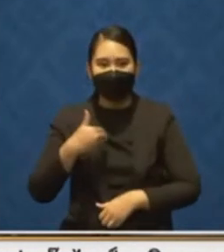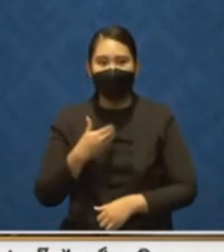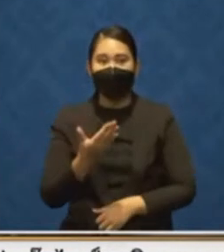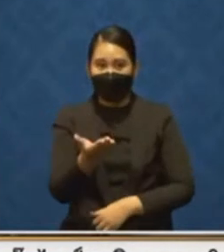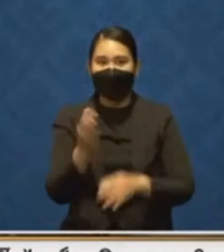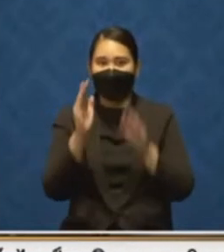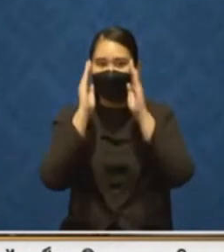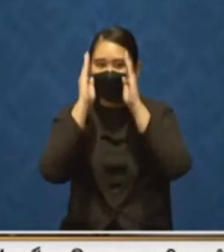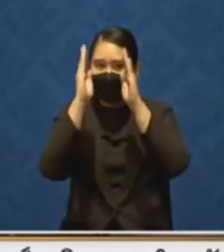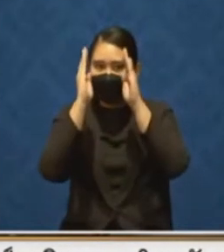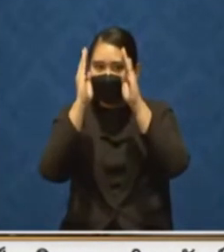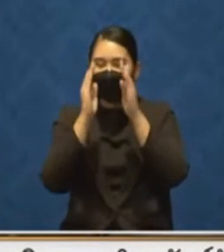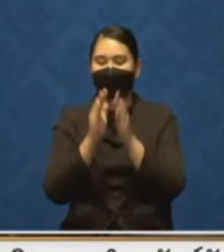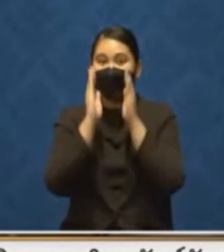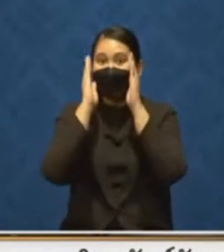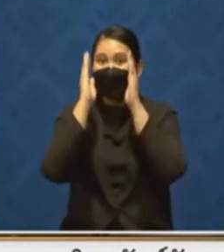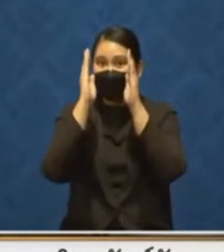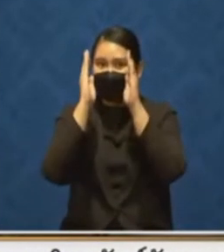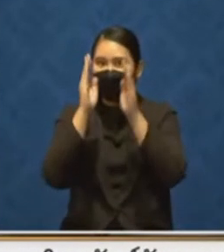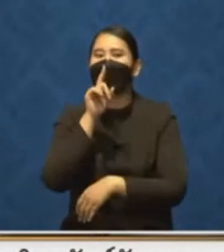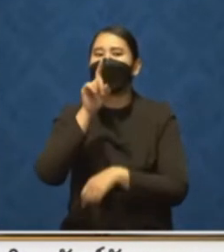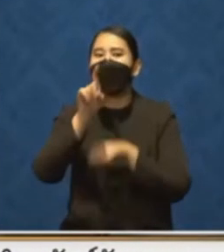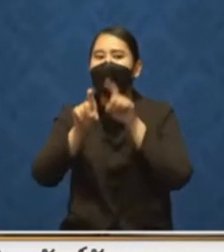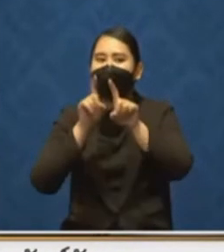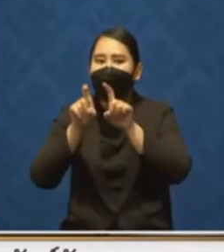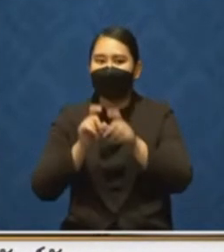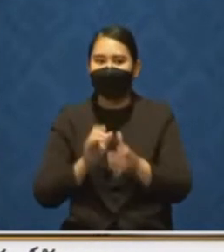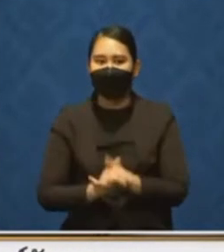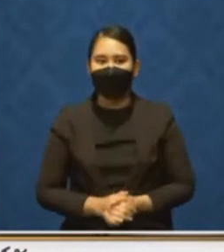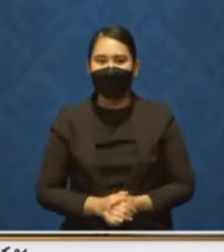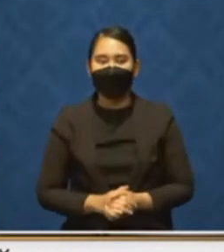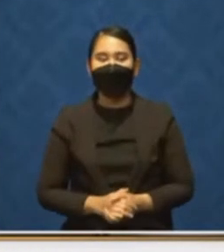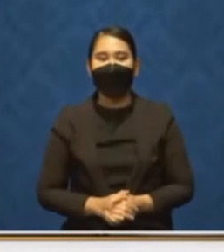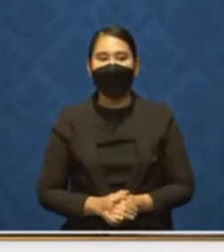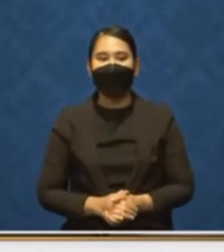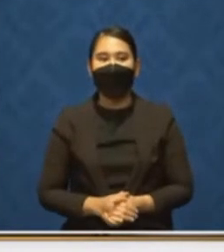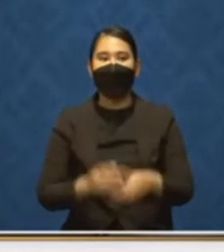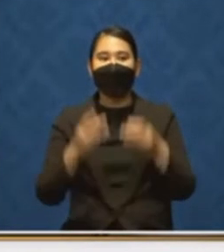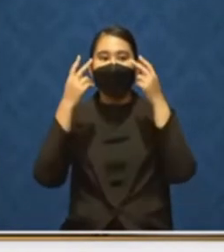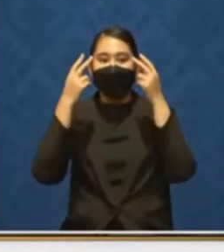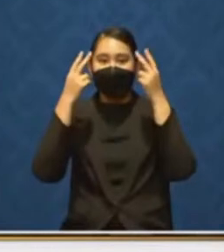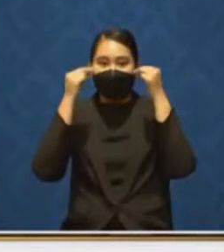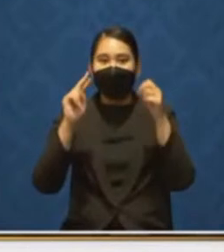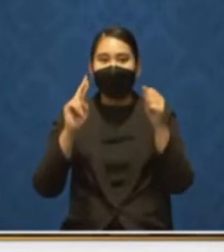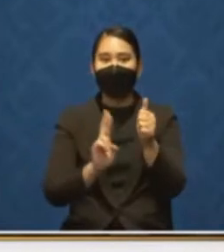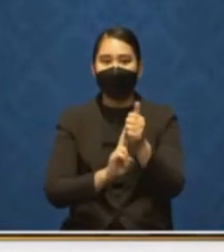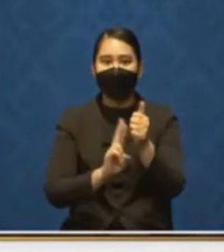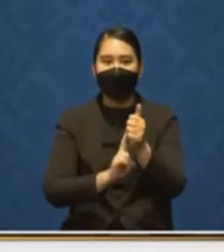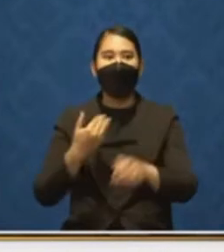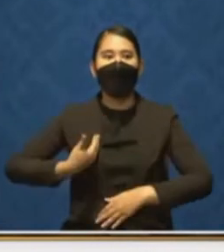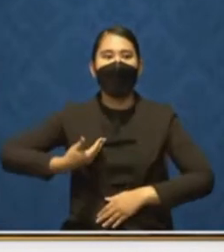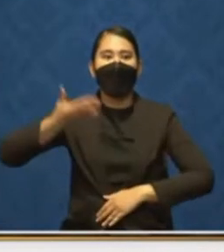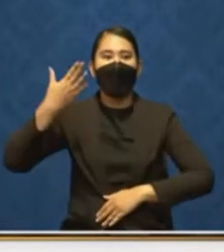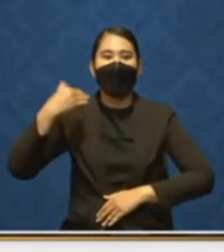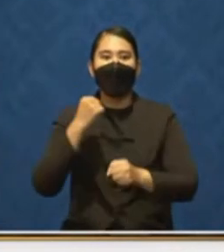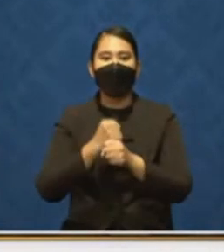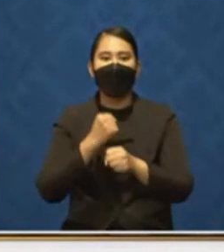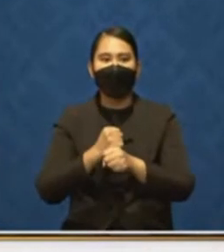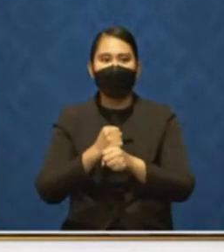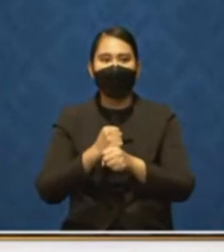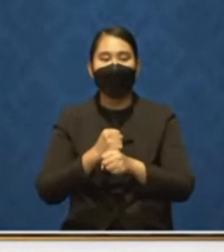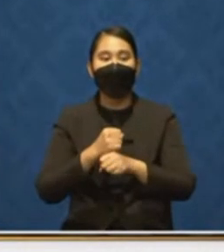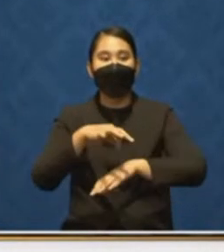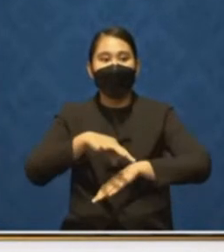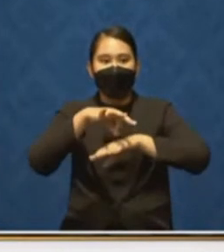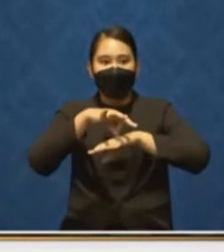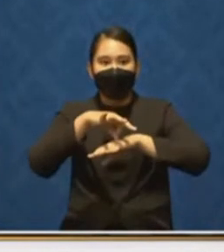ช่วยกันไปทวงถามหน่อยครับสมัยที่ท่านรองนายกรัฐมนตรีสุพัฒน์พงษ์เป็น CEOก็คือประธานกรรมการบริหารของ